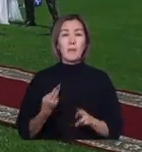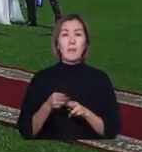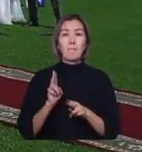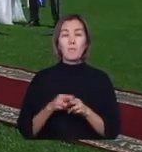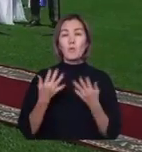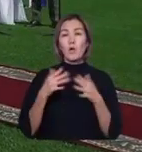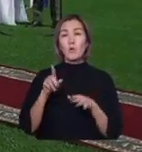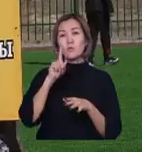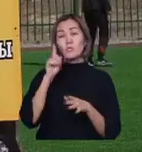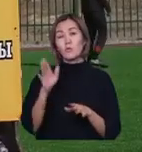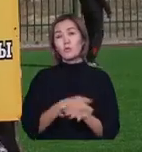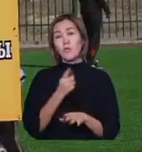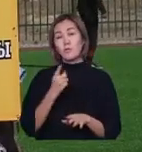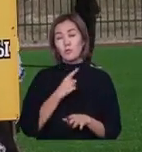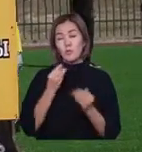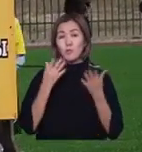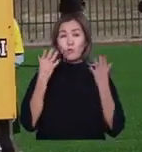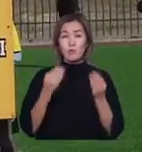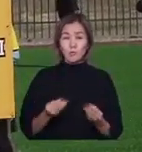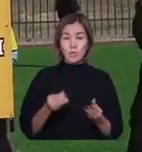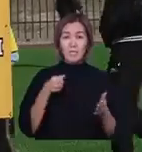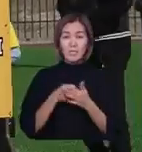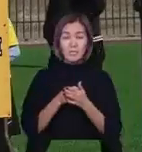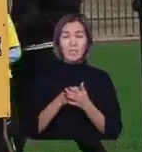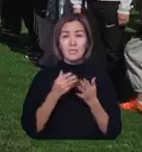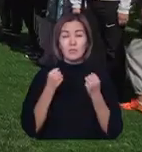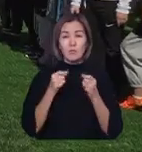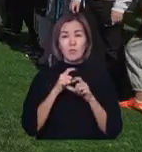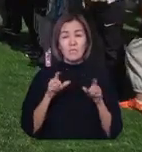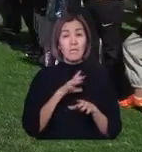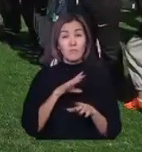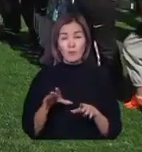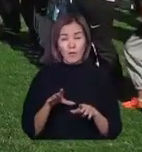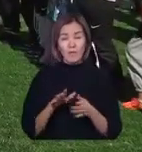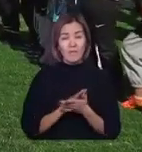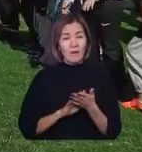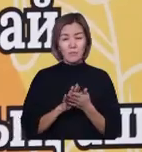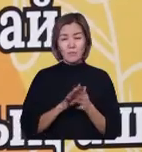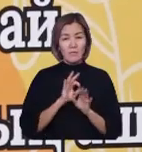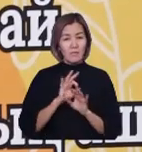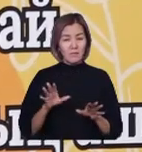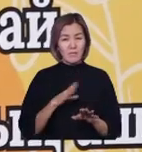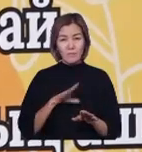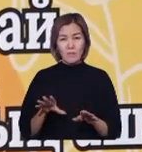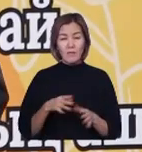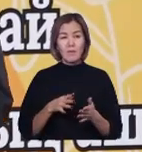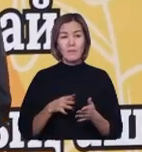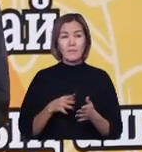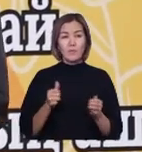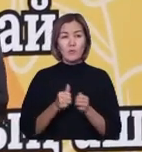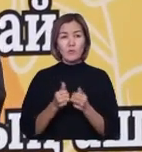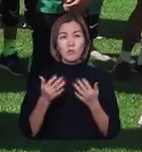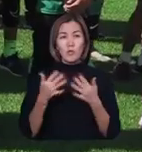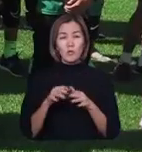ауыл жастары ұзақ күткен. Себебі бүгінгі күнге дейін арнайы спорт нысаны елді мекенде мүлдем болмапты. Енді мектеп оқушылары көрші ауылға